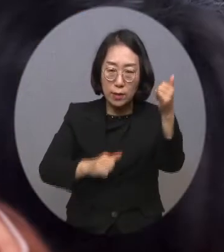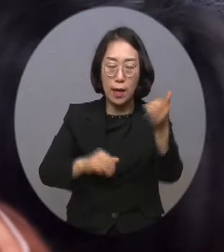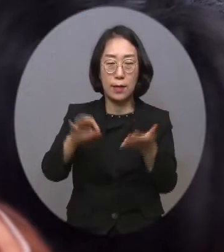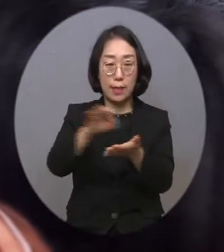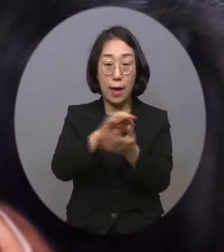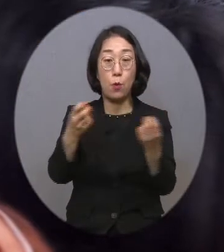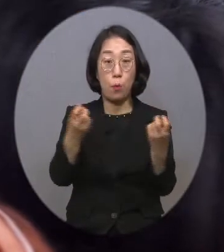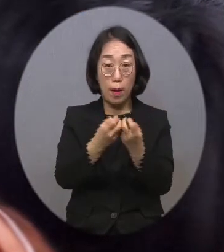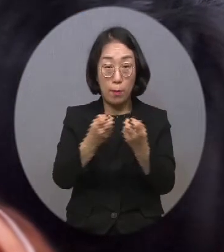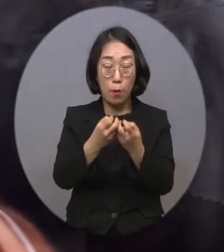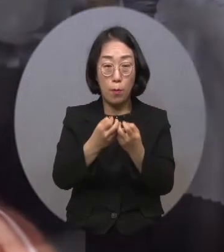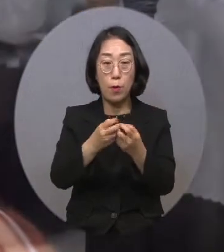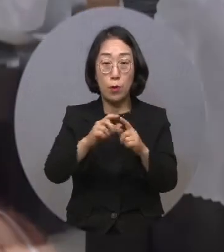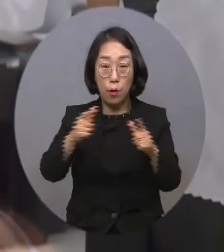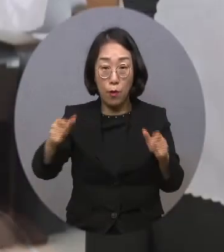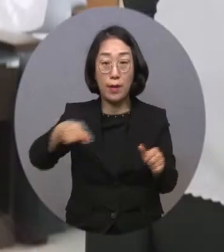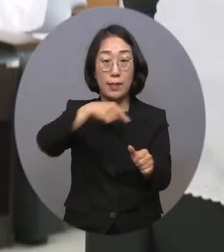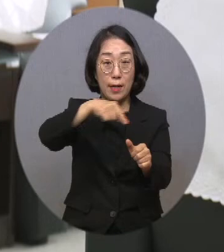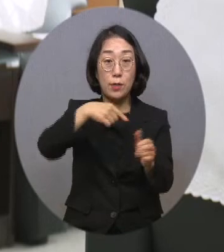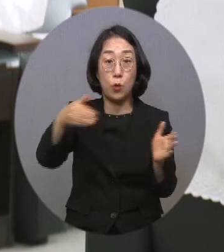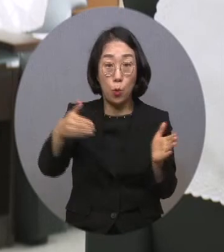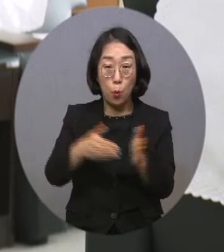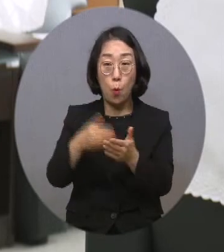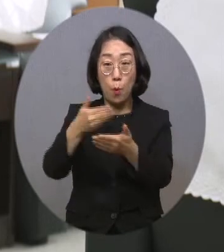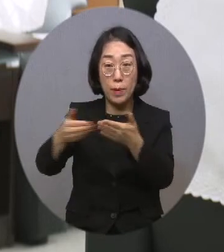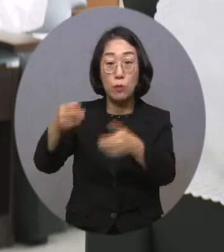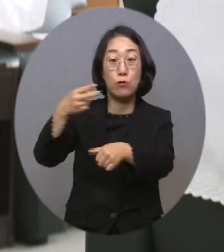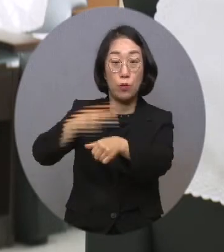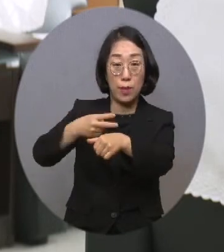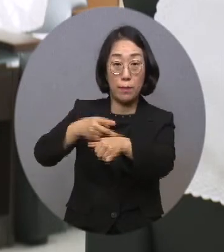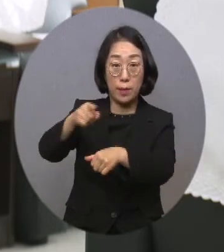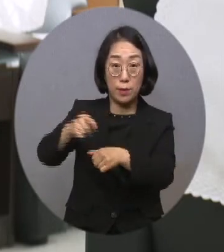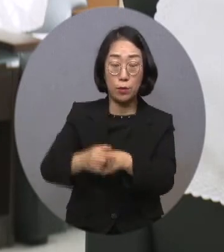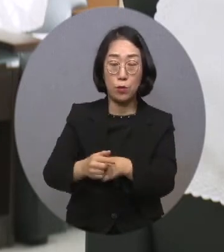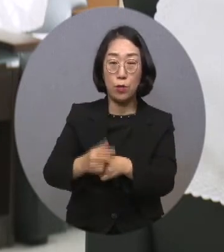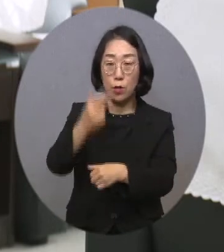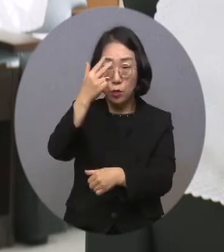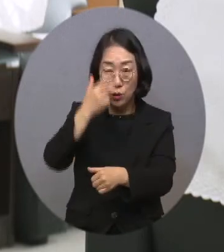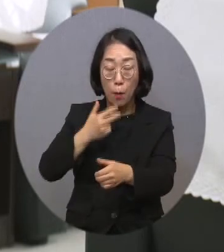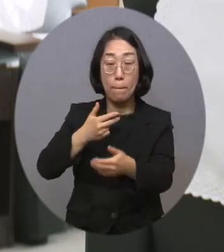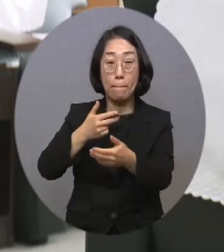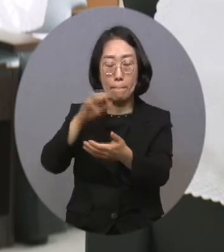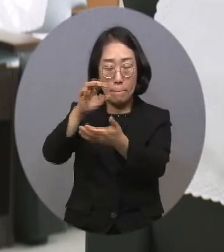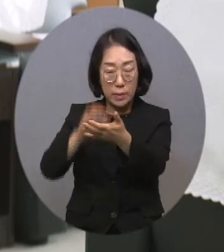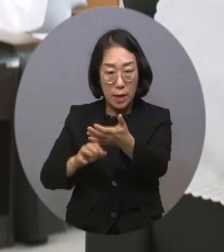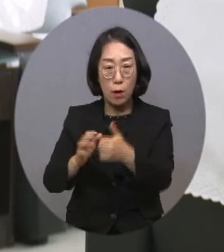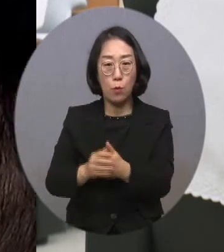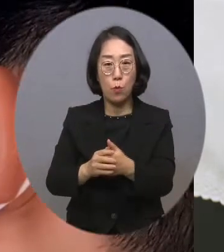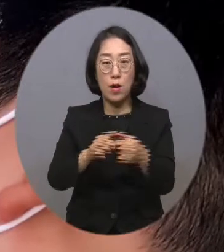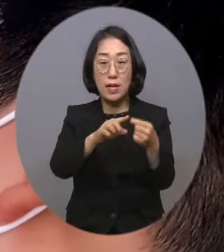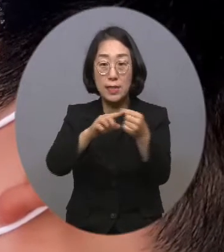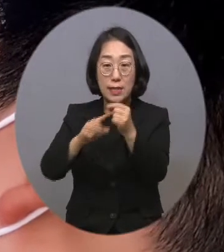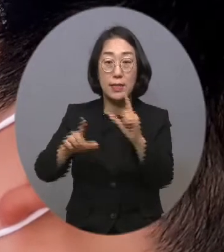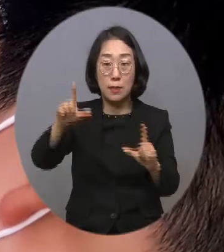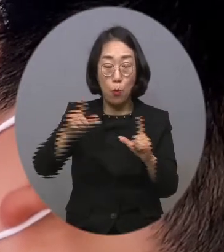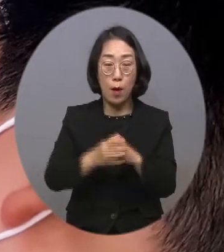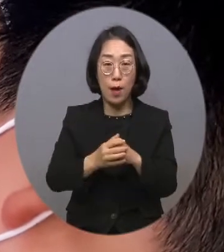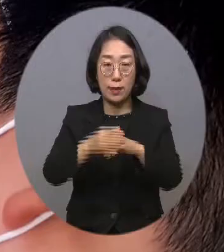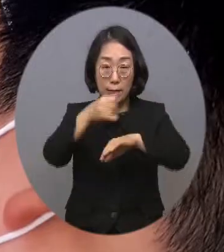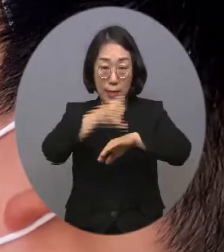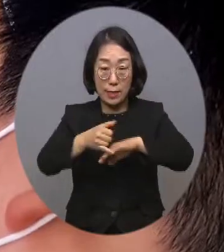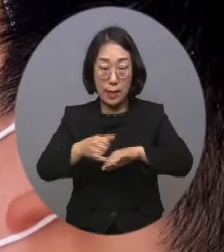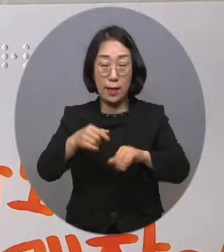그리고 점자 쓰기 등을 지도하였고 미술 선생님께서는 점자와 캘리그라피의 글씨의 조화로운 배치 등을